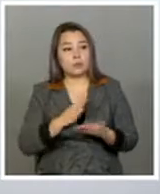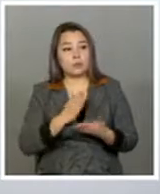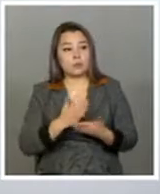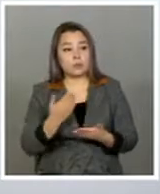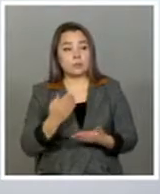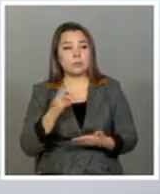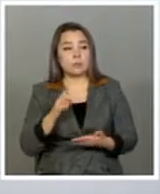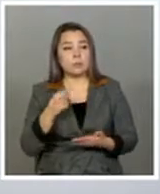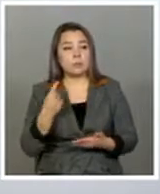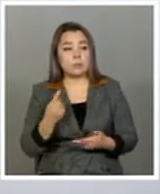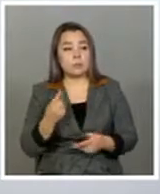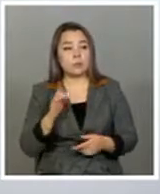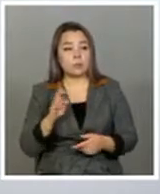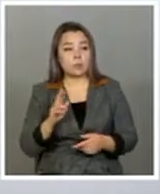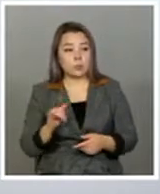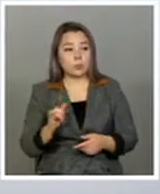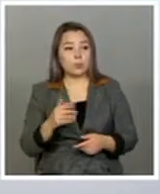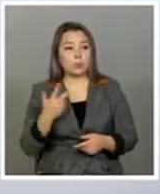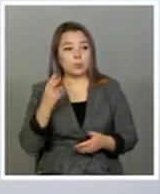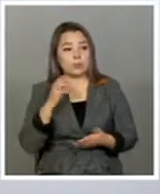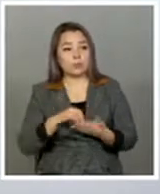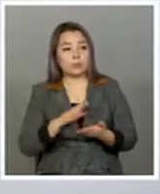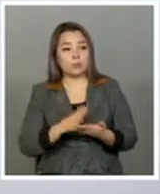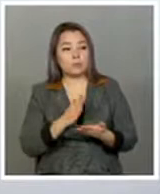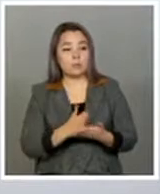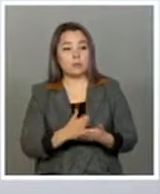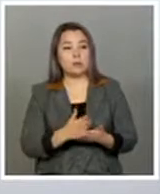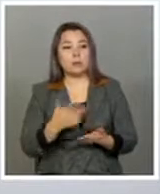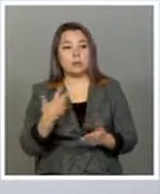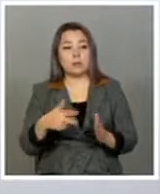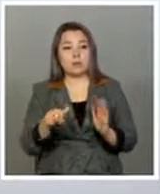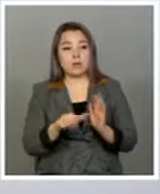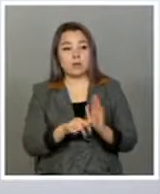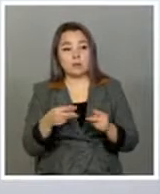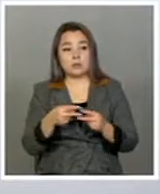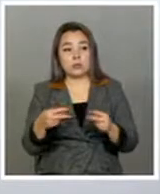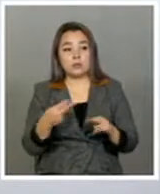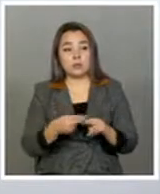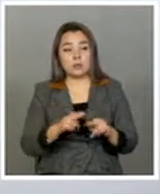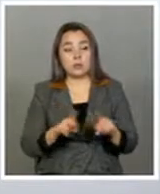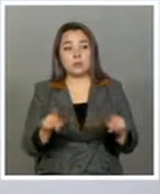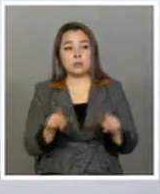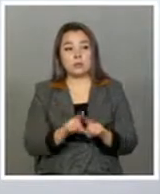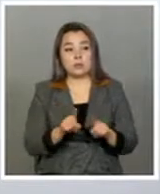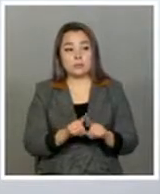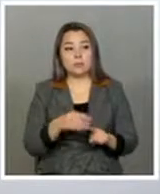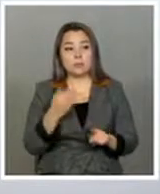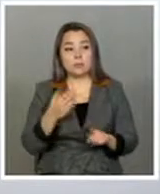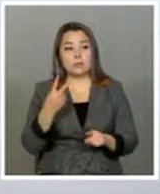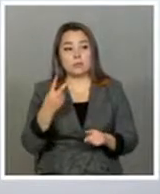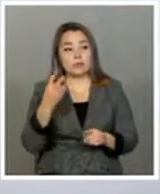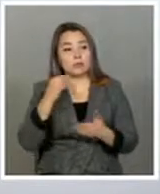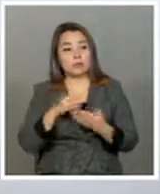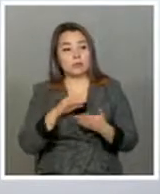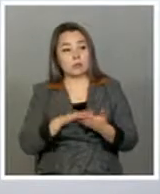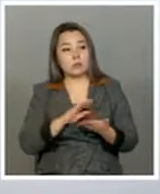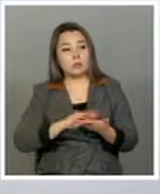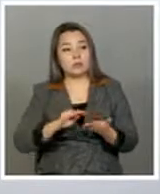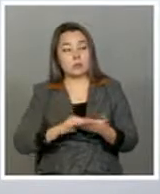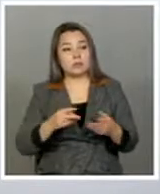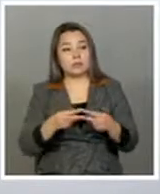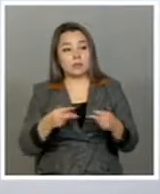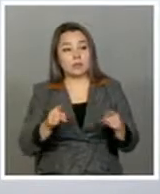b1 көбейтілген q-дың 3 дәрежесі тең 36. Дәл сол секілді 2-ші қатардағы теңдеуді